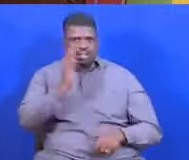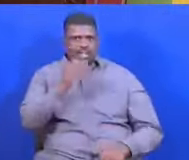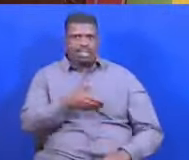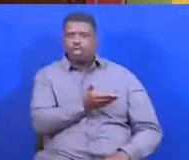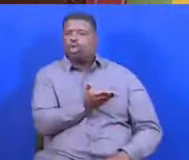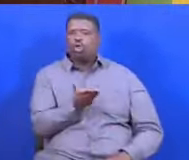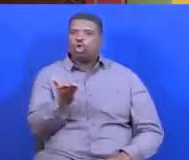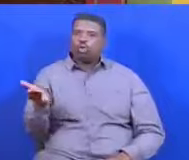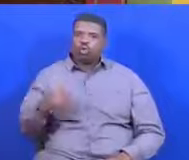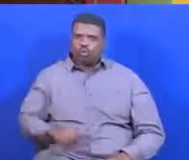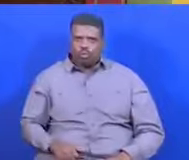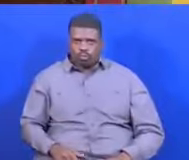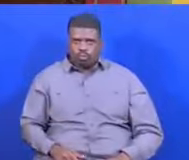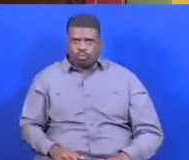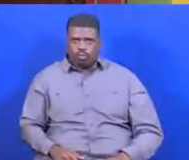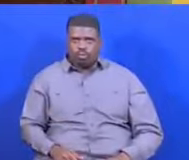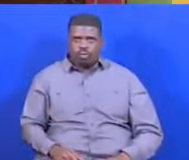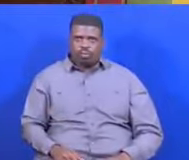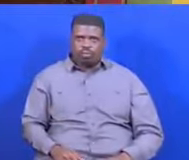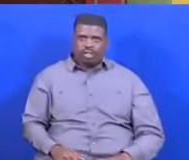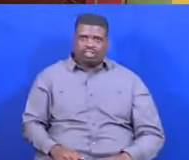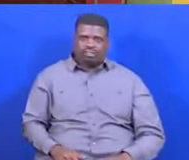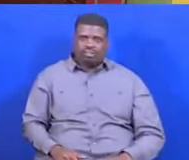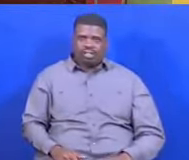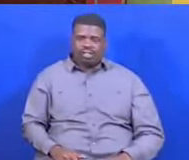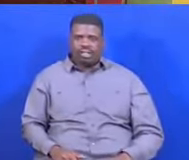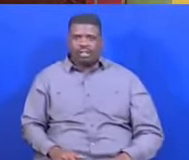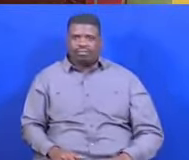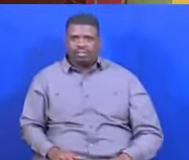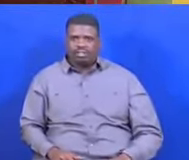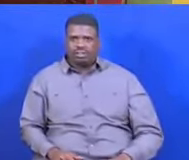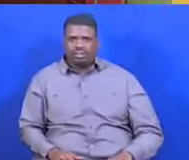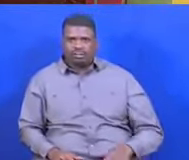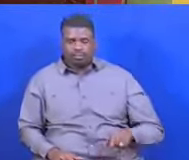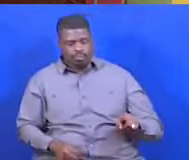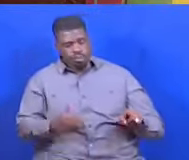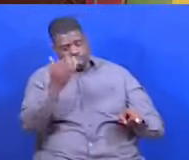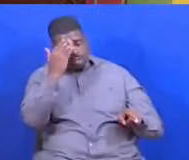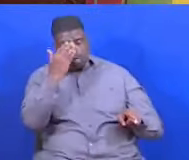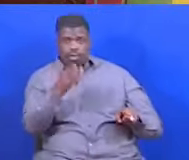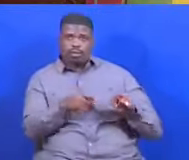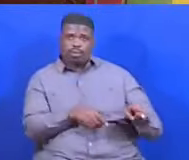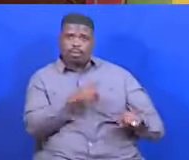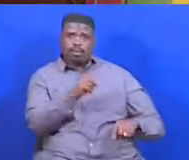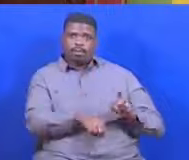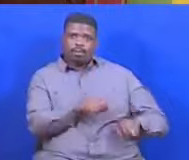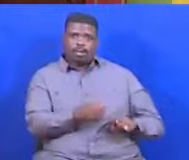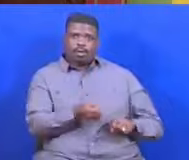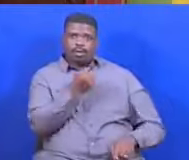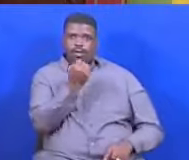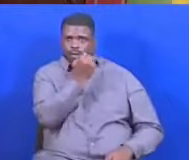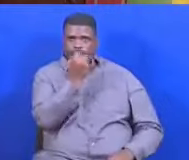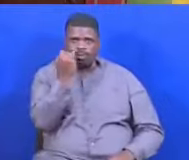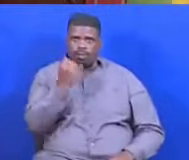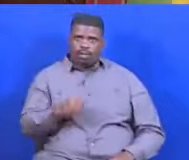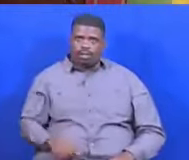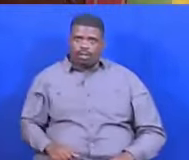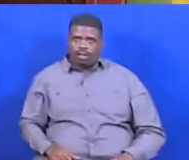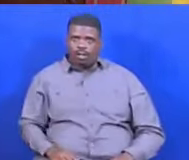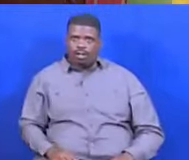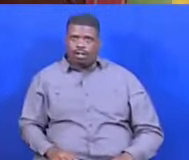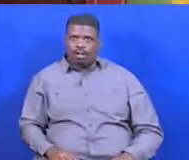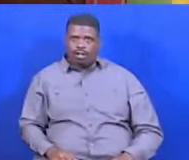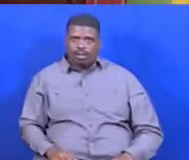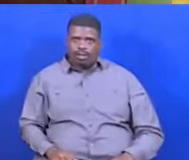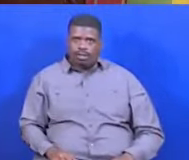ile. Mheshimiwa Spika, tunafahamu wote tunafahamu kwamba mapambano ya biashara hii ni mapambano makubwa